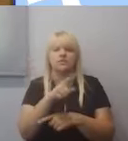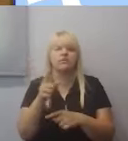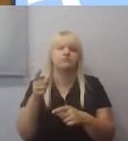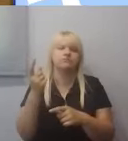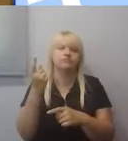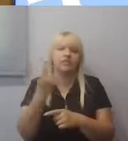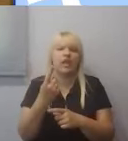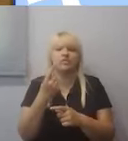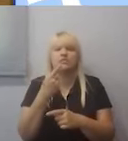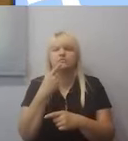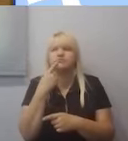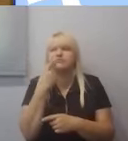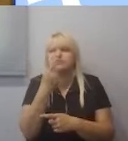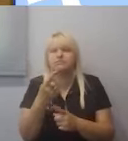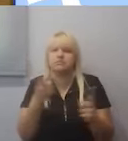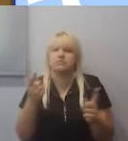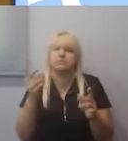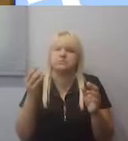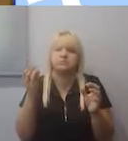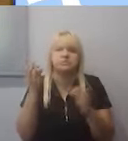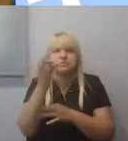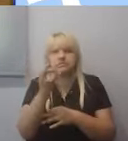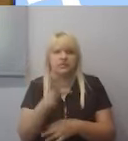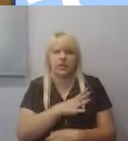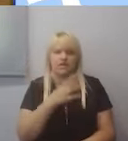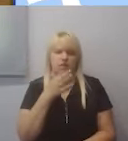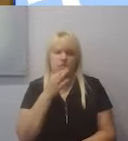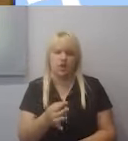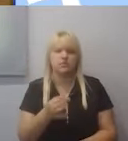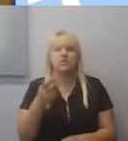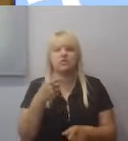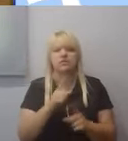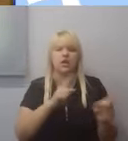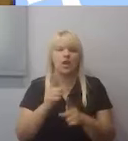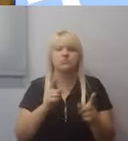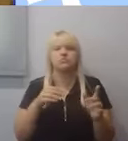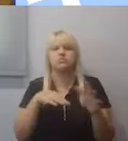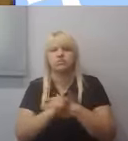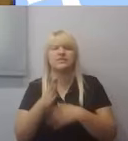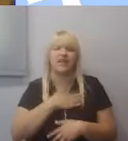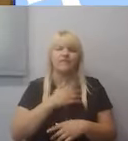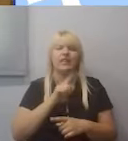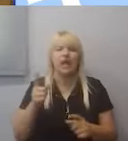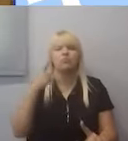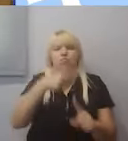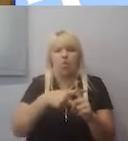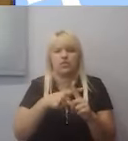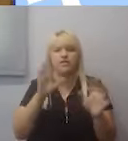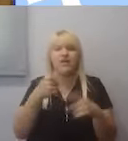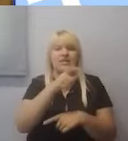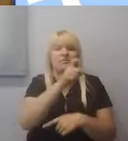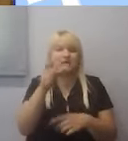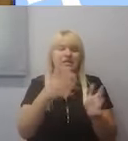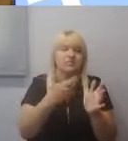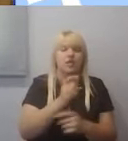viennozīmīgi kā lai pasaka transportlīdzekļ savējais tas ir tikai pluss bet vai tanī brīdī viņu izmantot vai nē tas jau ir